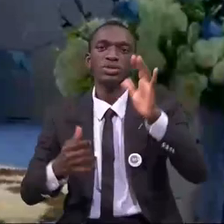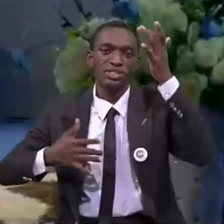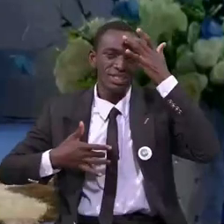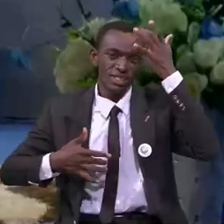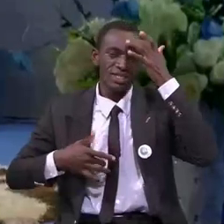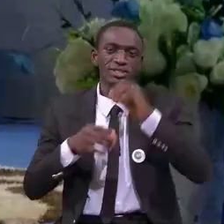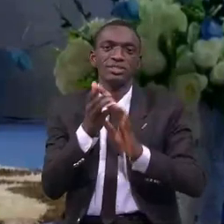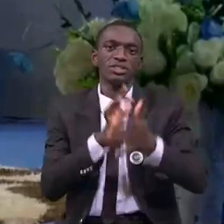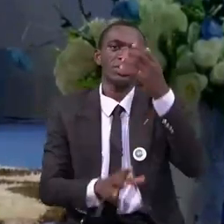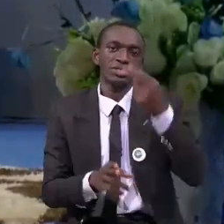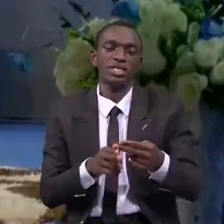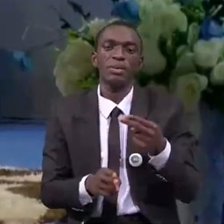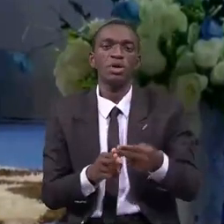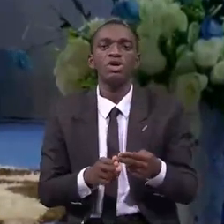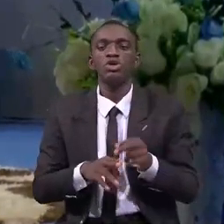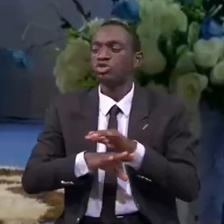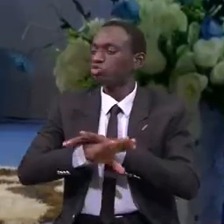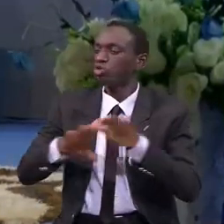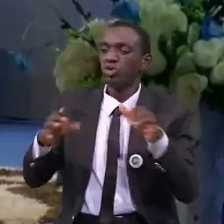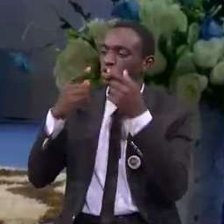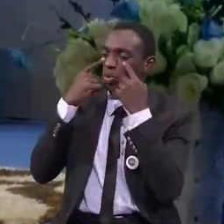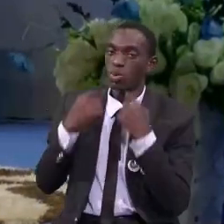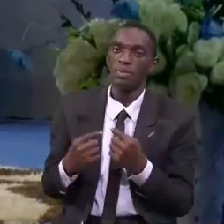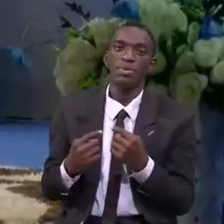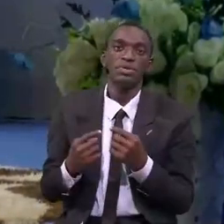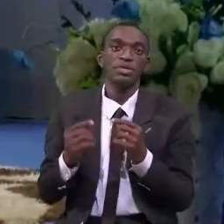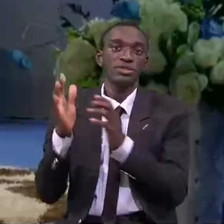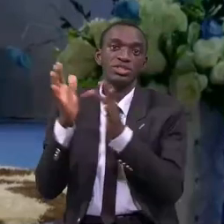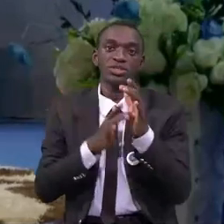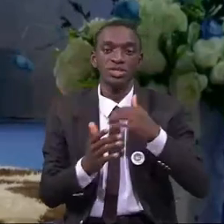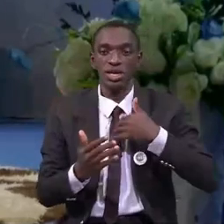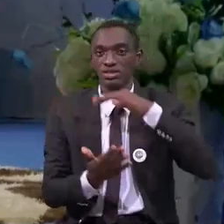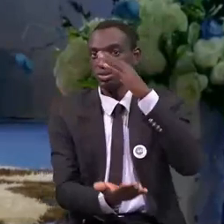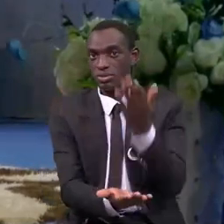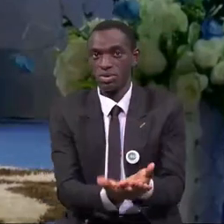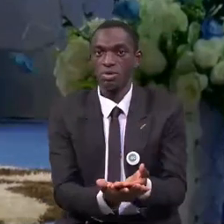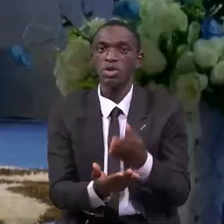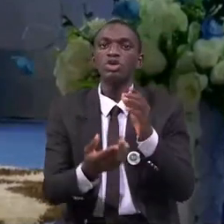vos maladies ne pleur pas Christ est